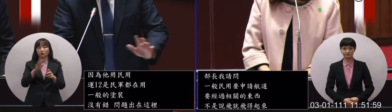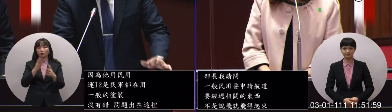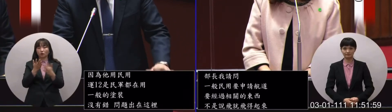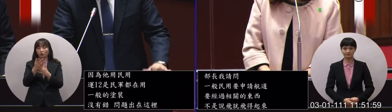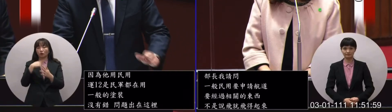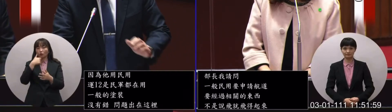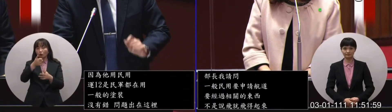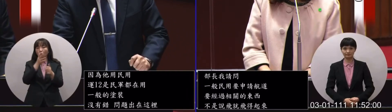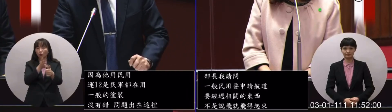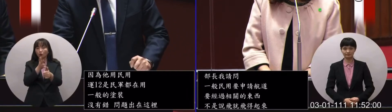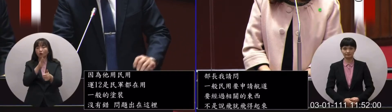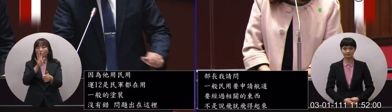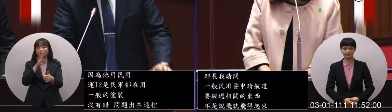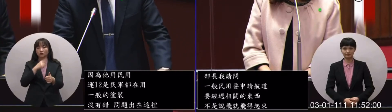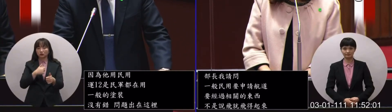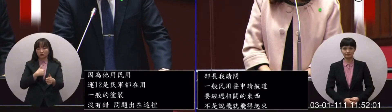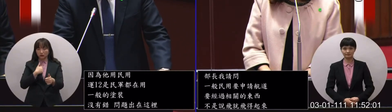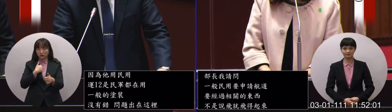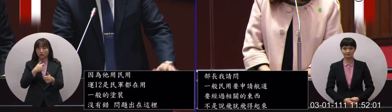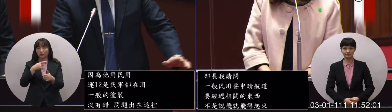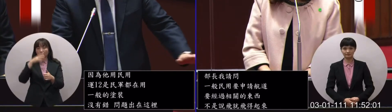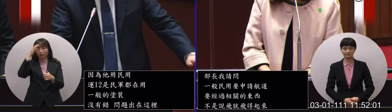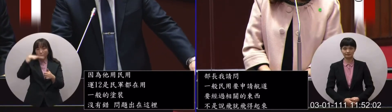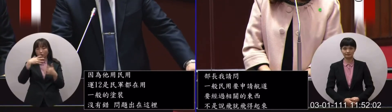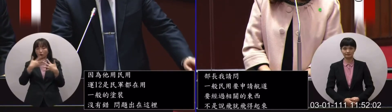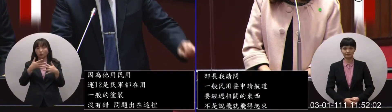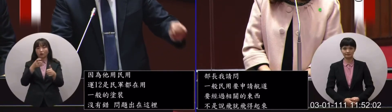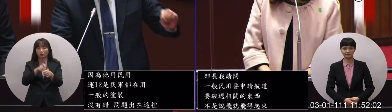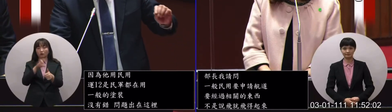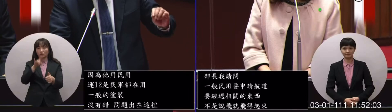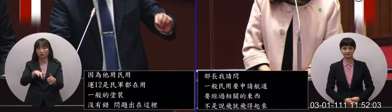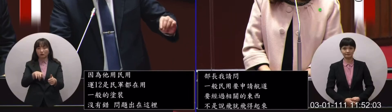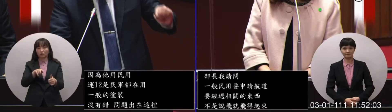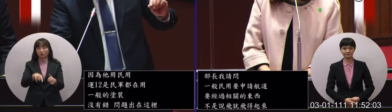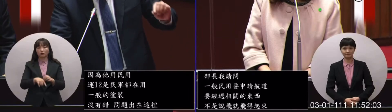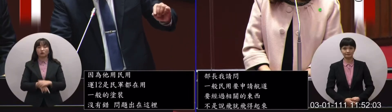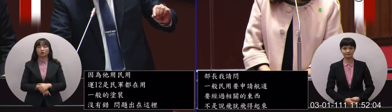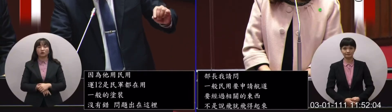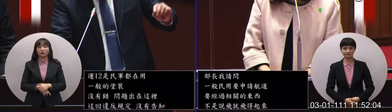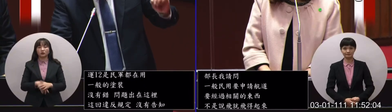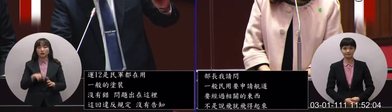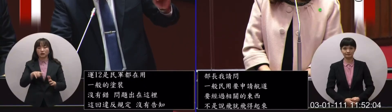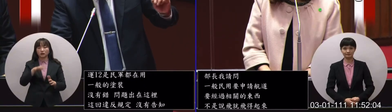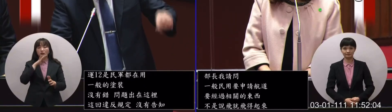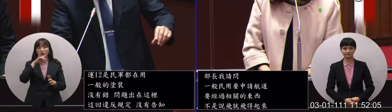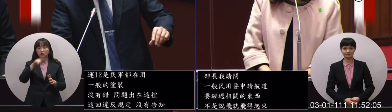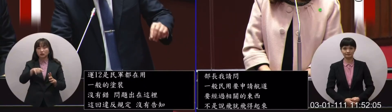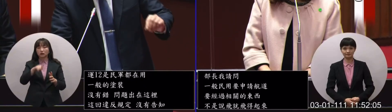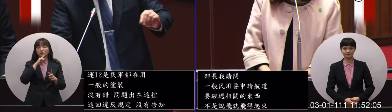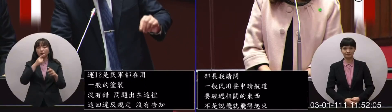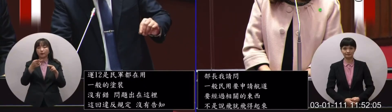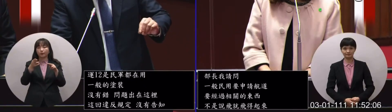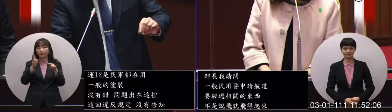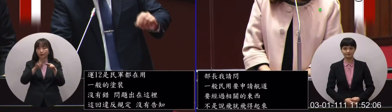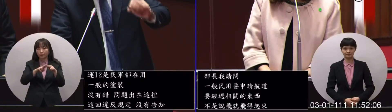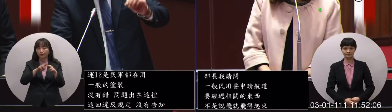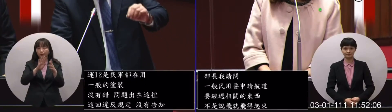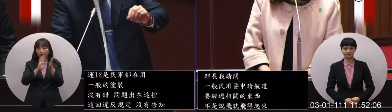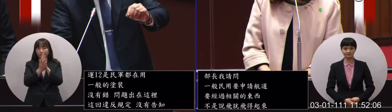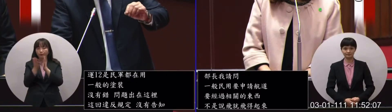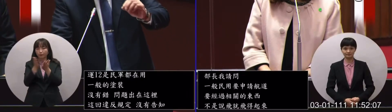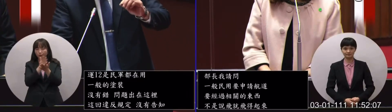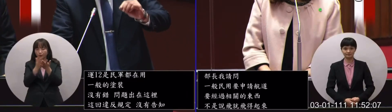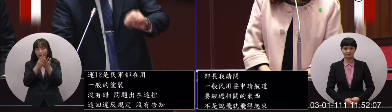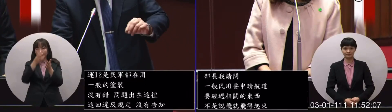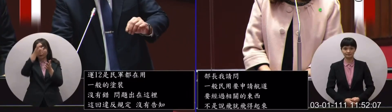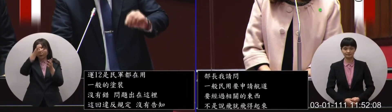去看去问，我们真的发现问题出在哪里呢？因为在这个点上，他把它给关掉了，这个辨识光